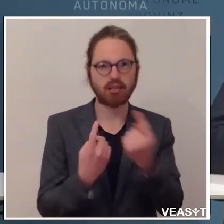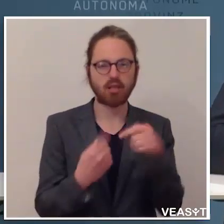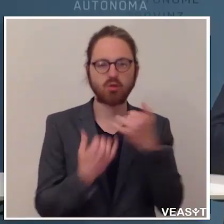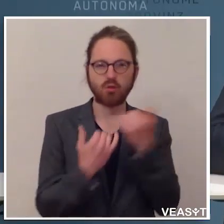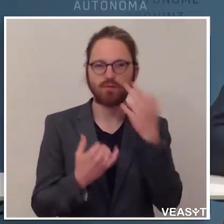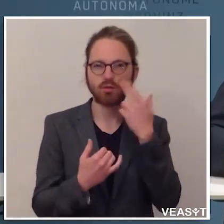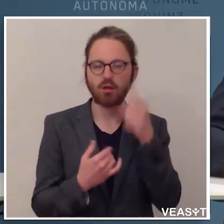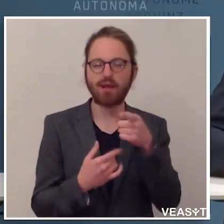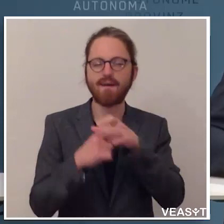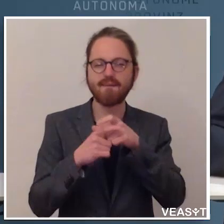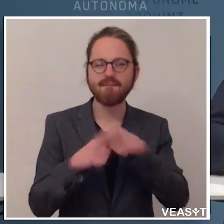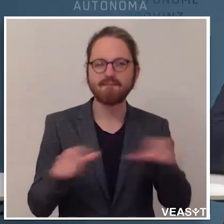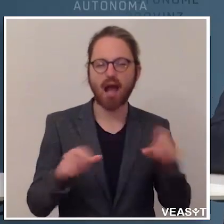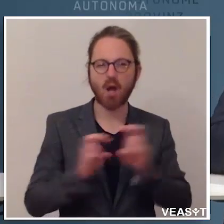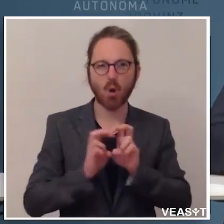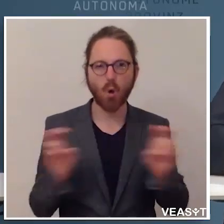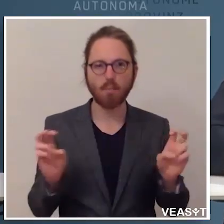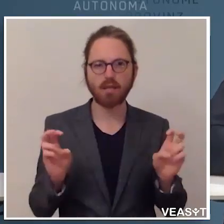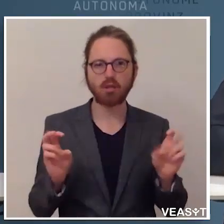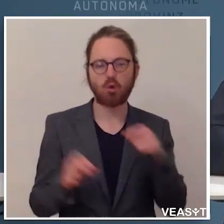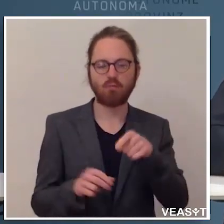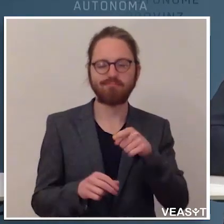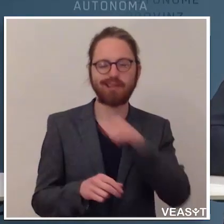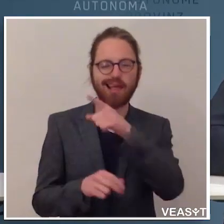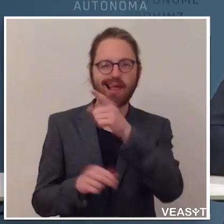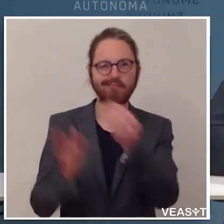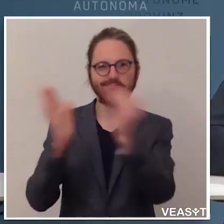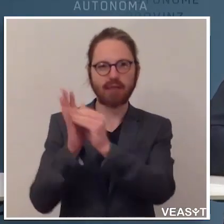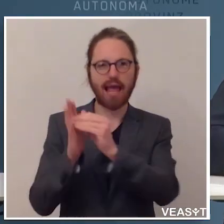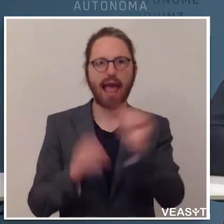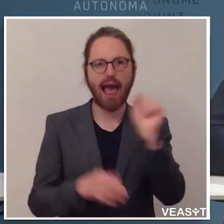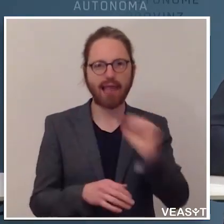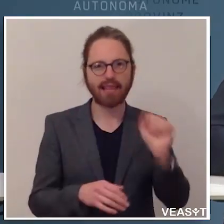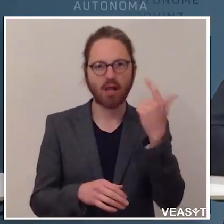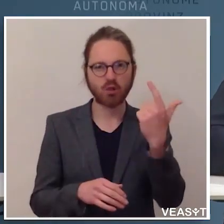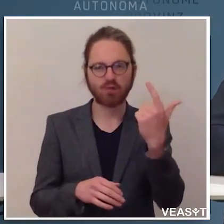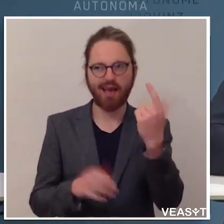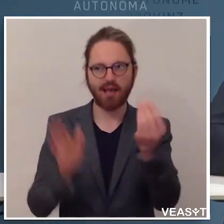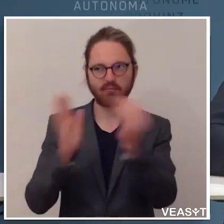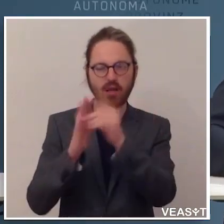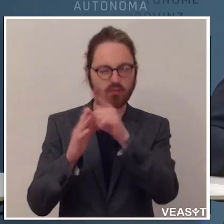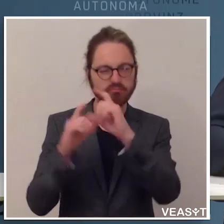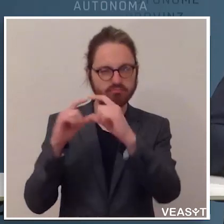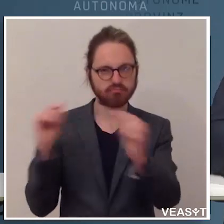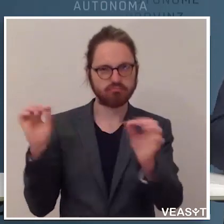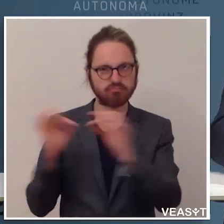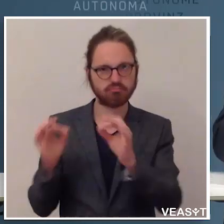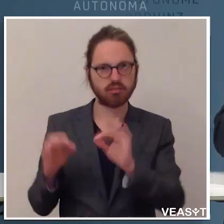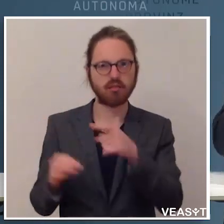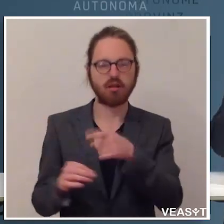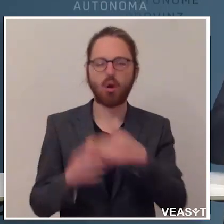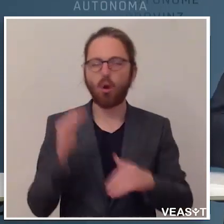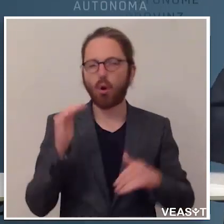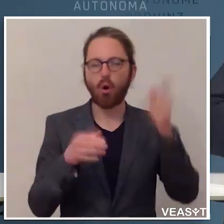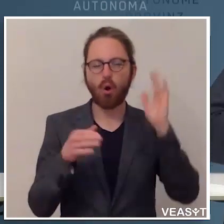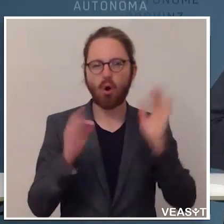der Situation, des Monitorings vor. Es ist eine Fachkommission vorgesehen, Artikel 2 des Gesetzesentwurfs,